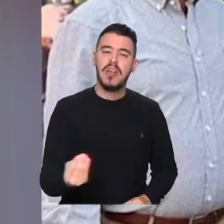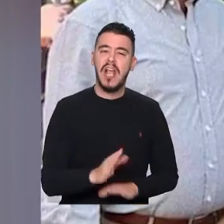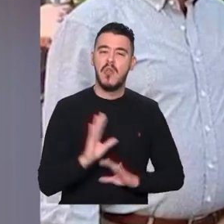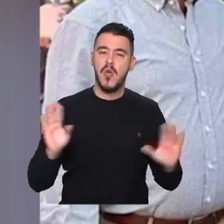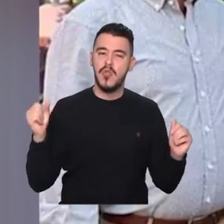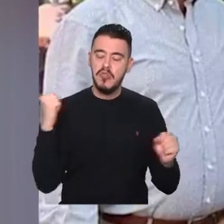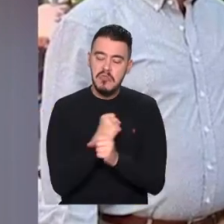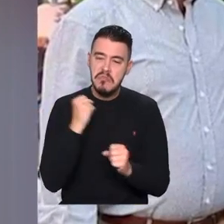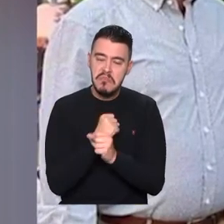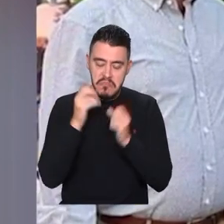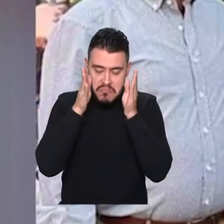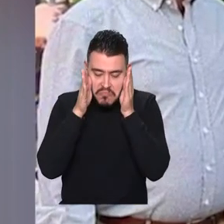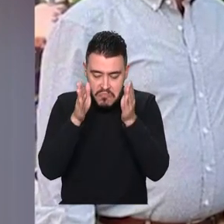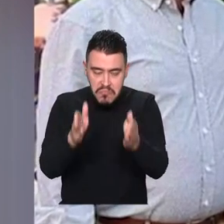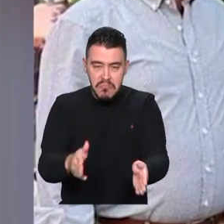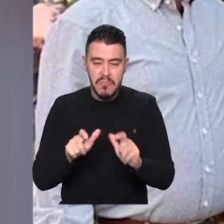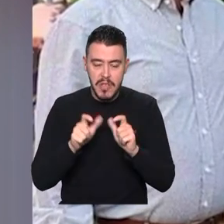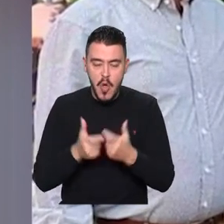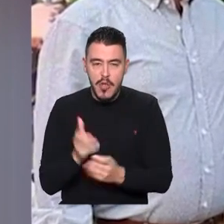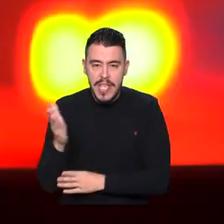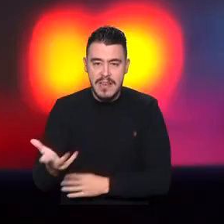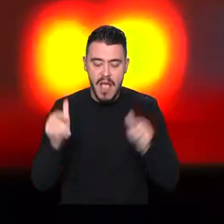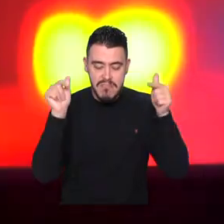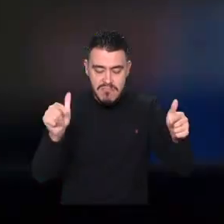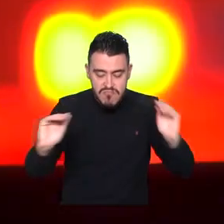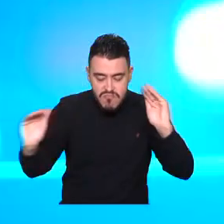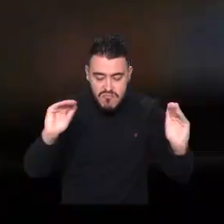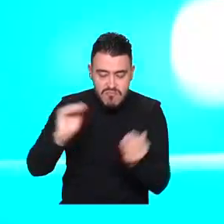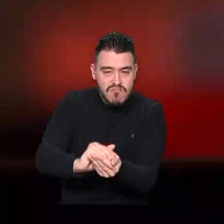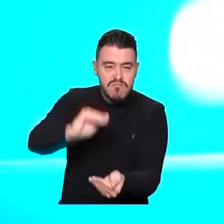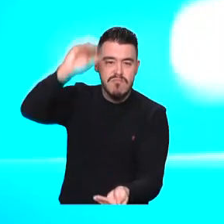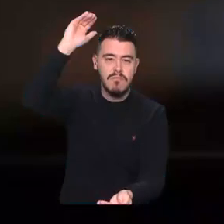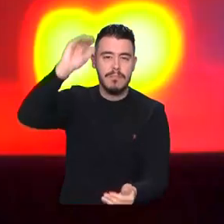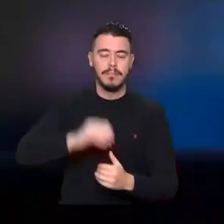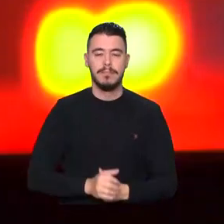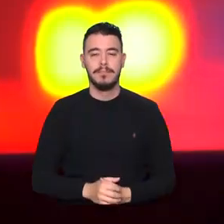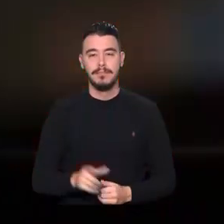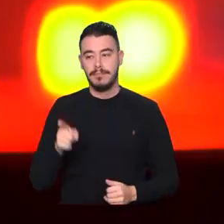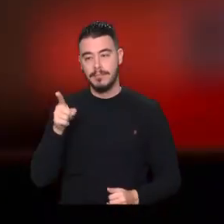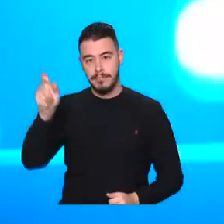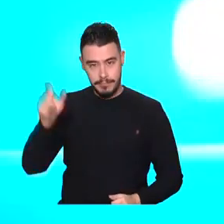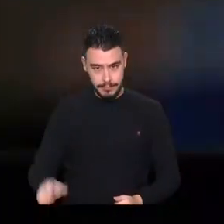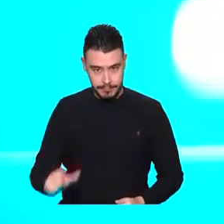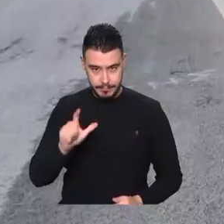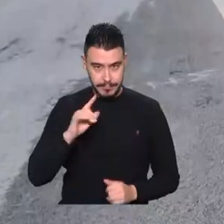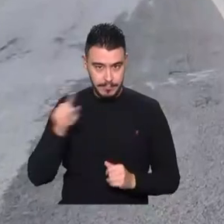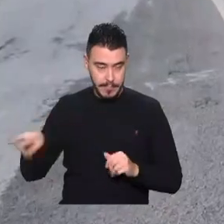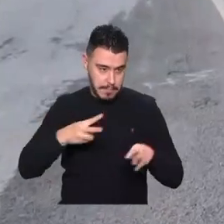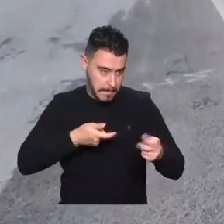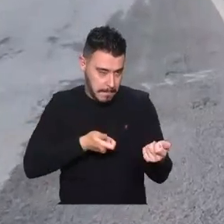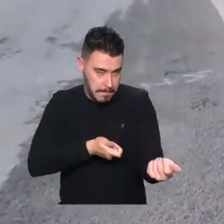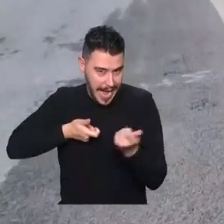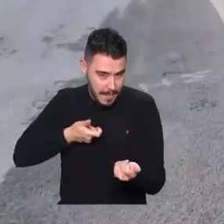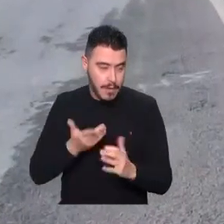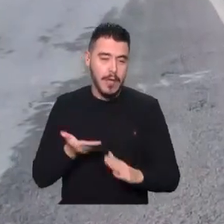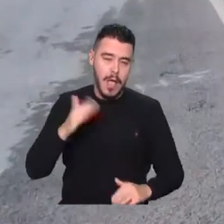του, δεν κοίταγε τίποτα άλλο. Κοίταγε τα κορίτσια του. Ο 50χρονος άνδρας κάλεσε το 100 και είπε τι είχε κάνει. Παραδόθηκε